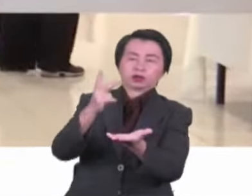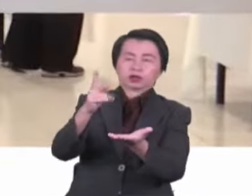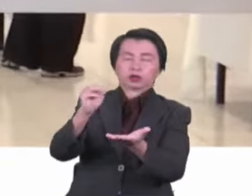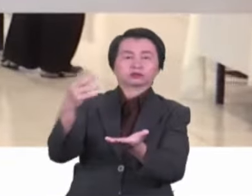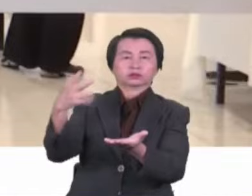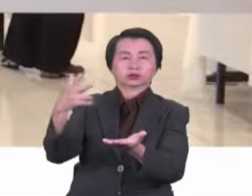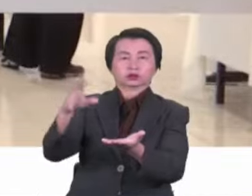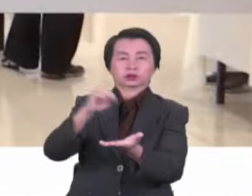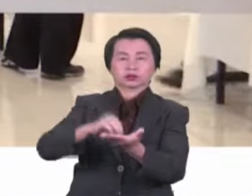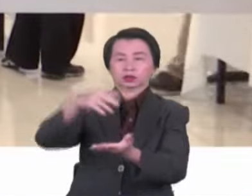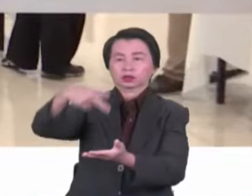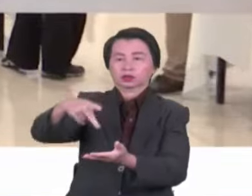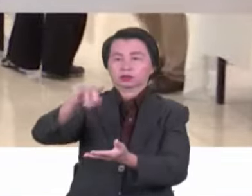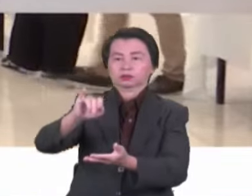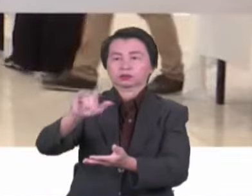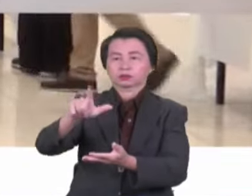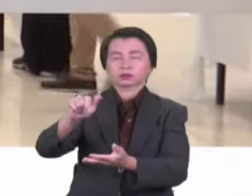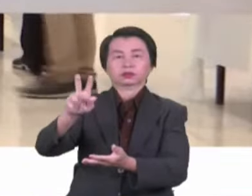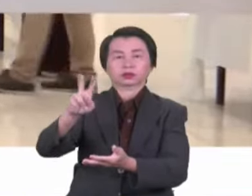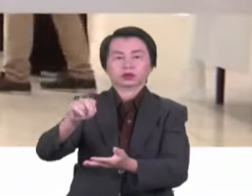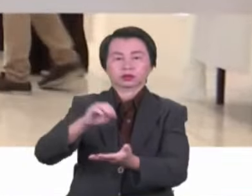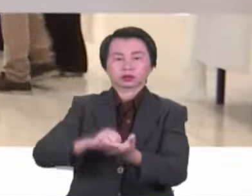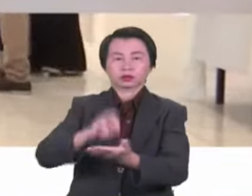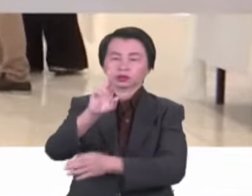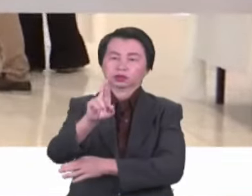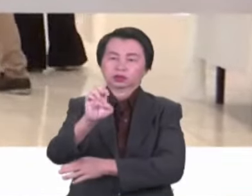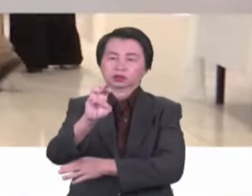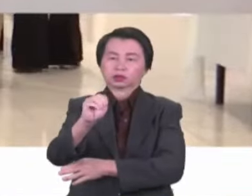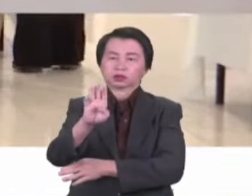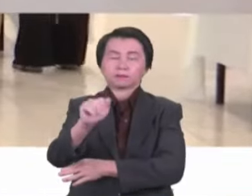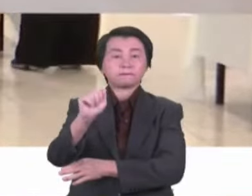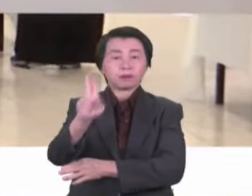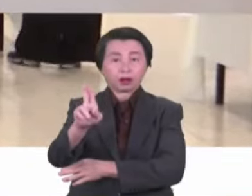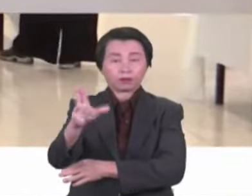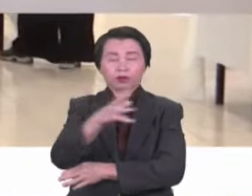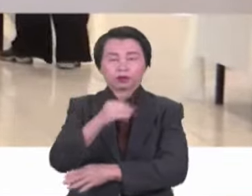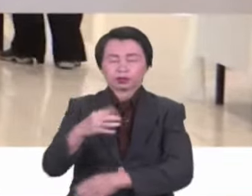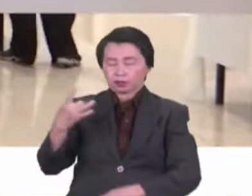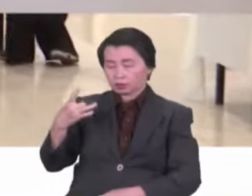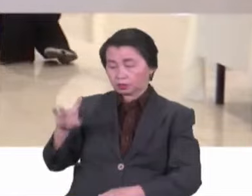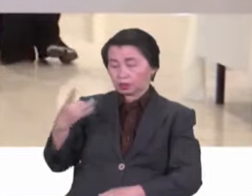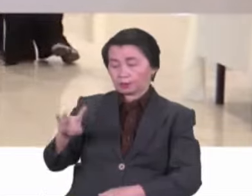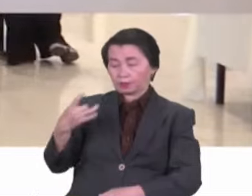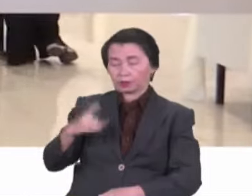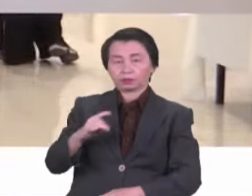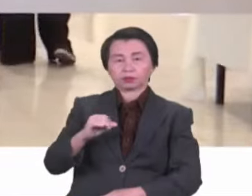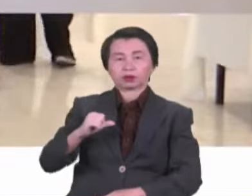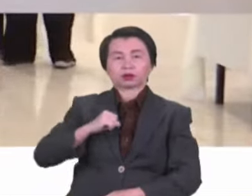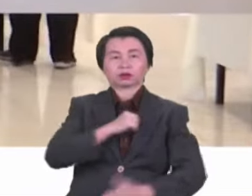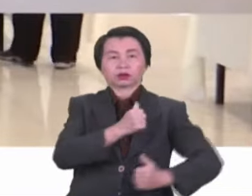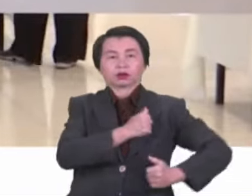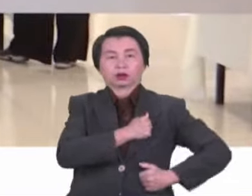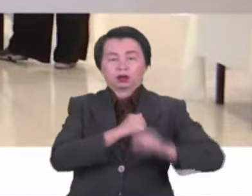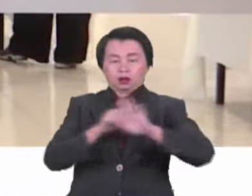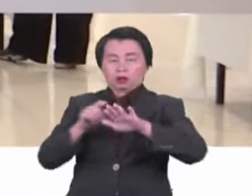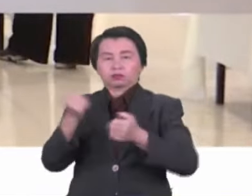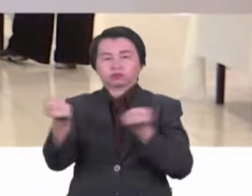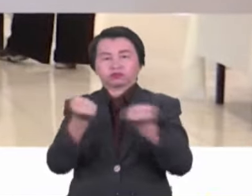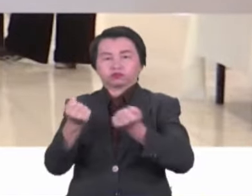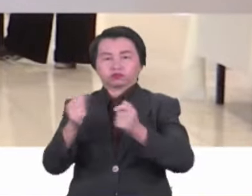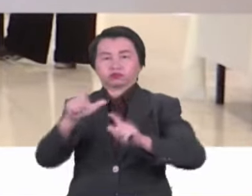Jalan Cengkau Pilin dekat Durian Downs, Rembau. Dan seramai 18 anggota yang terlibat dalam kemalangan tersebut telah